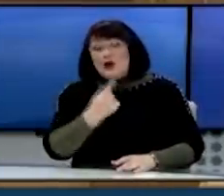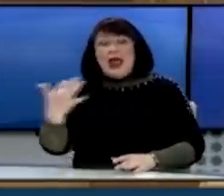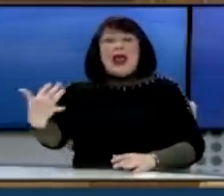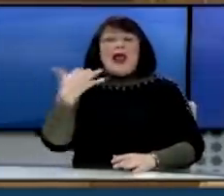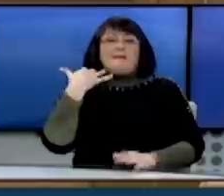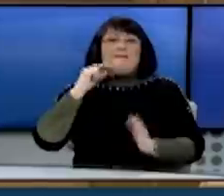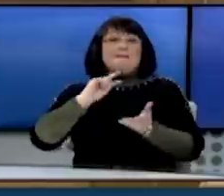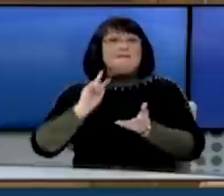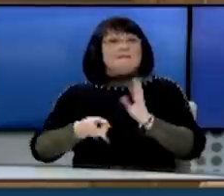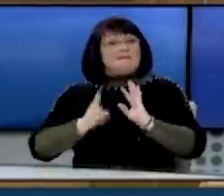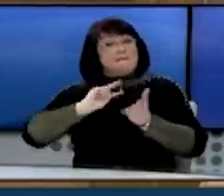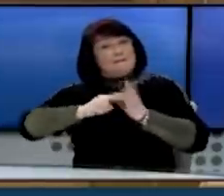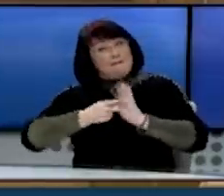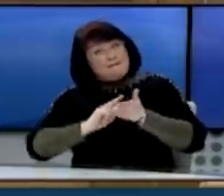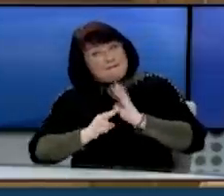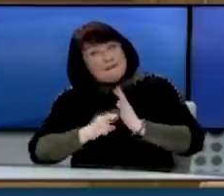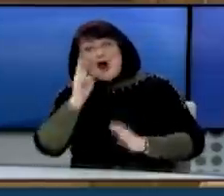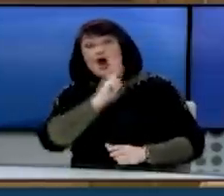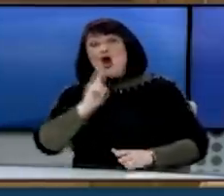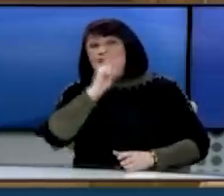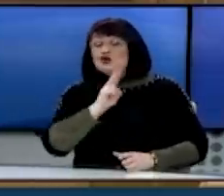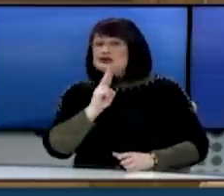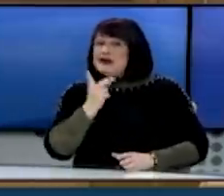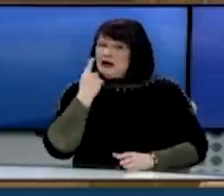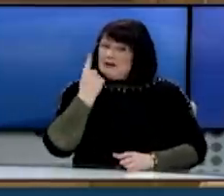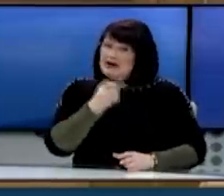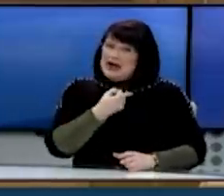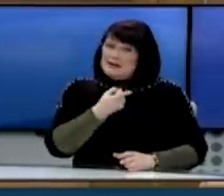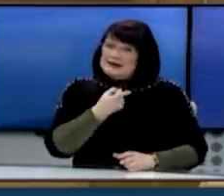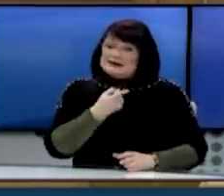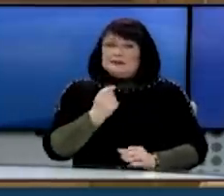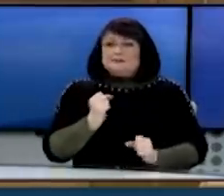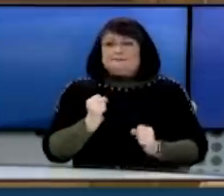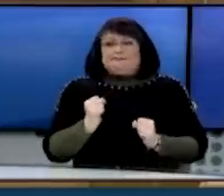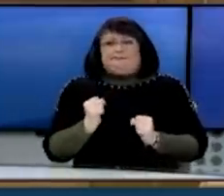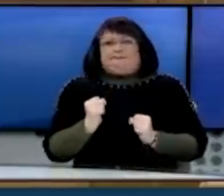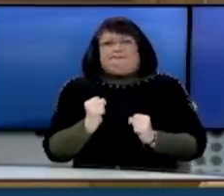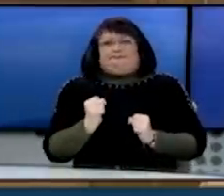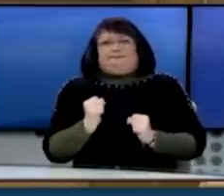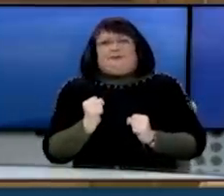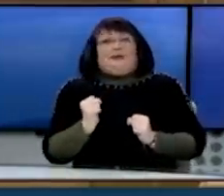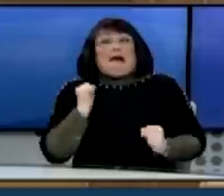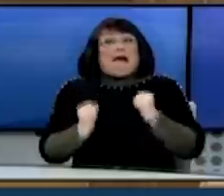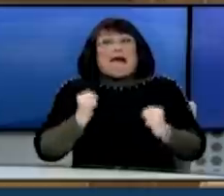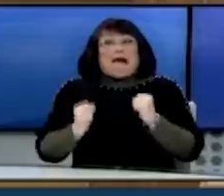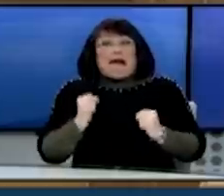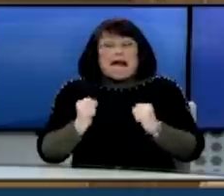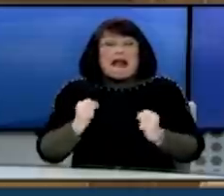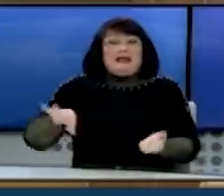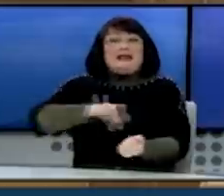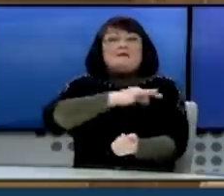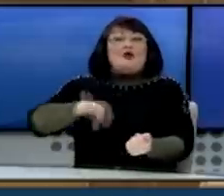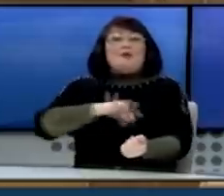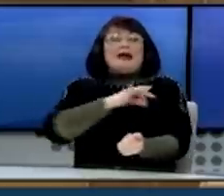επιθετικές προειδοποιήσεις εκ μέρους της Ρωσίας και πάγωσε λίγο το χαμόγελο στα χείλη σας και τρέχατε